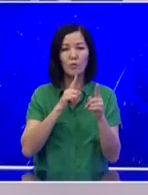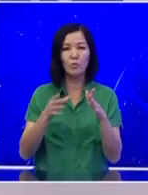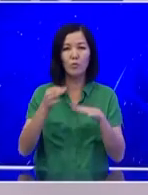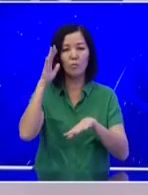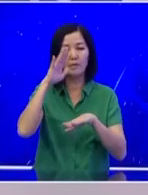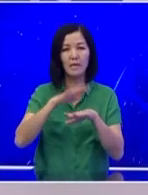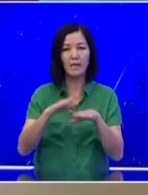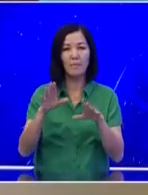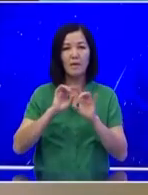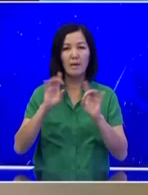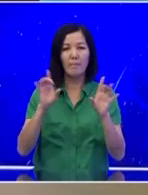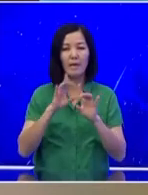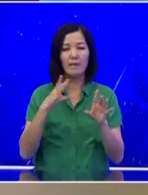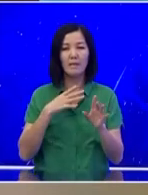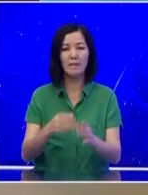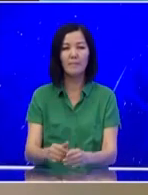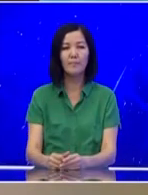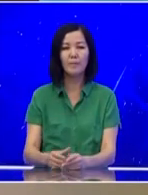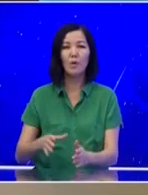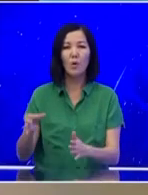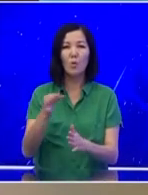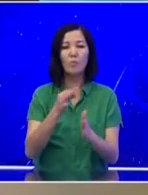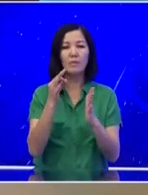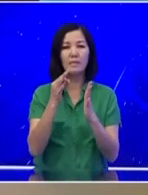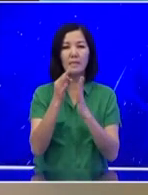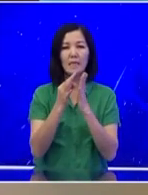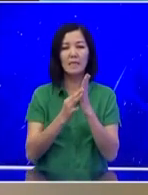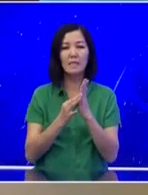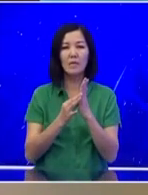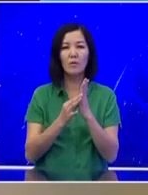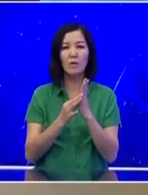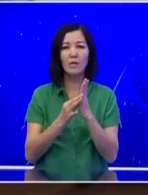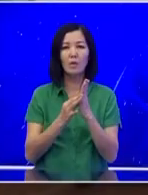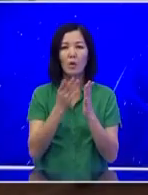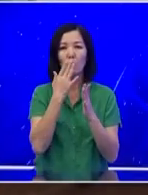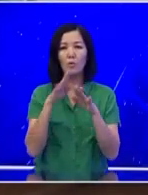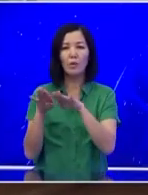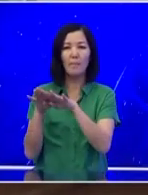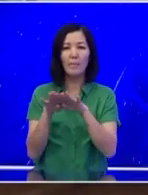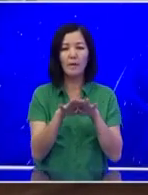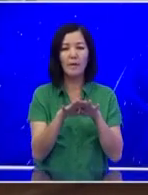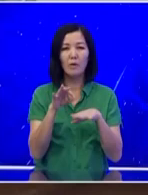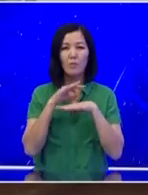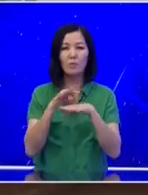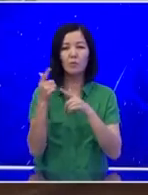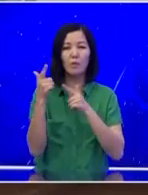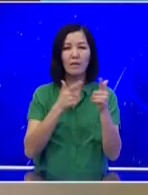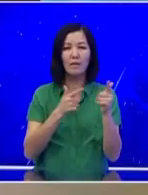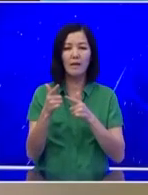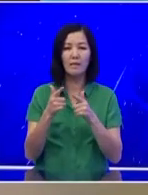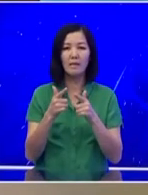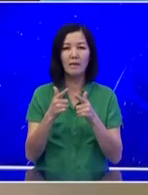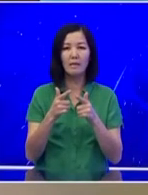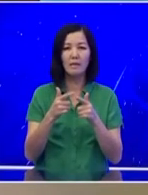Баталов баяндады. Облыстың тестілеу пункттері ұлттық бірыңғай тестілеуге өткізуге дайын.